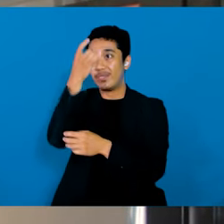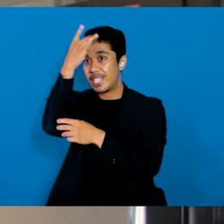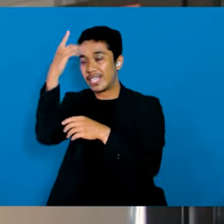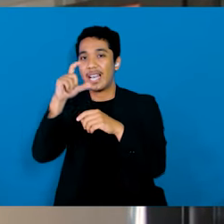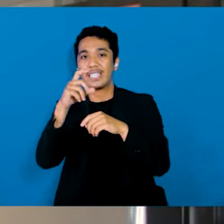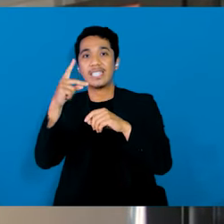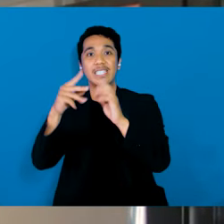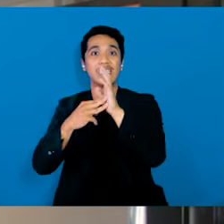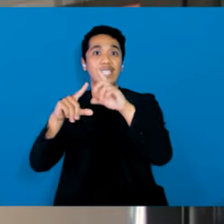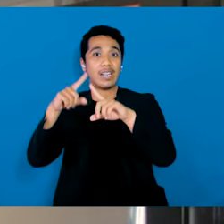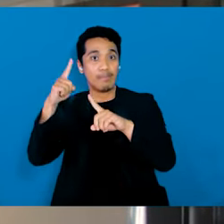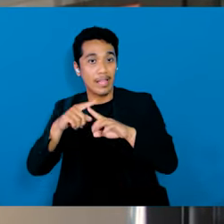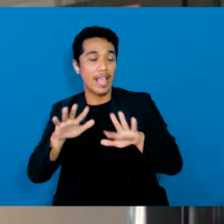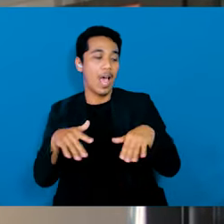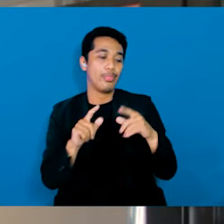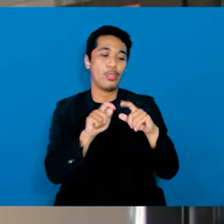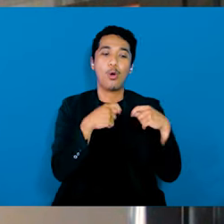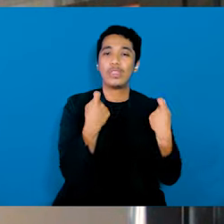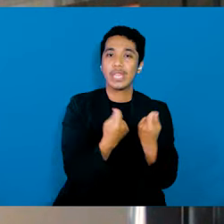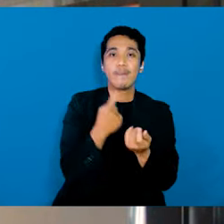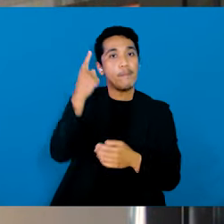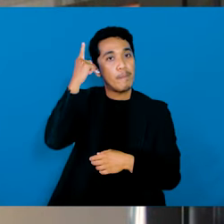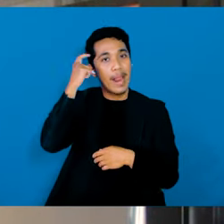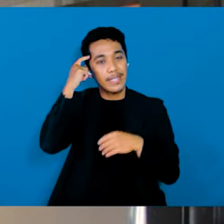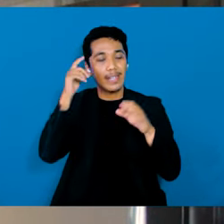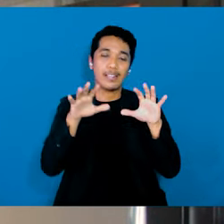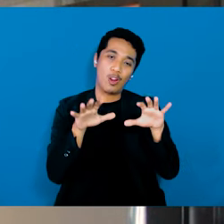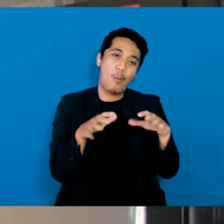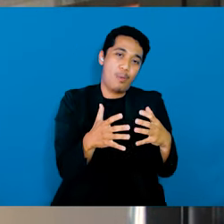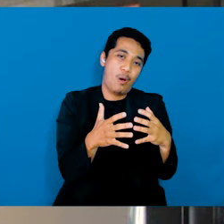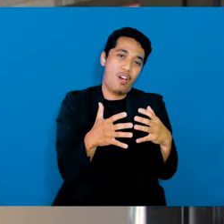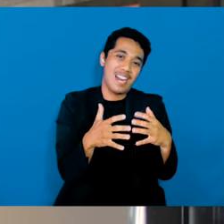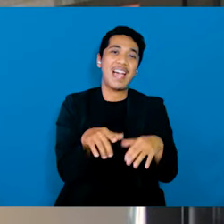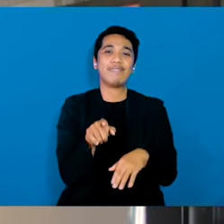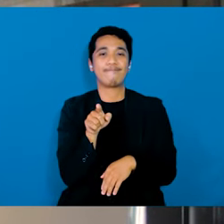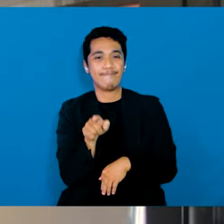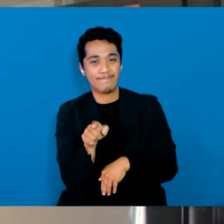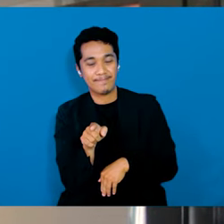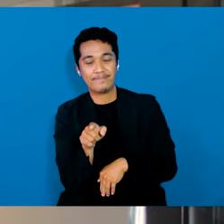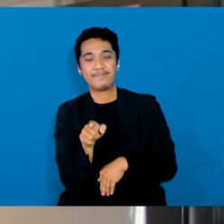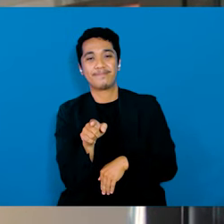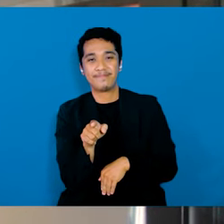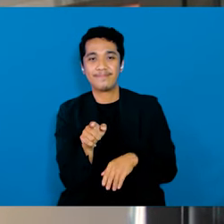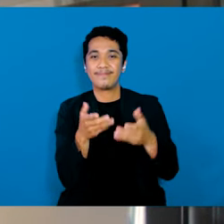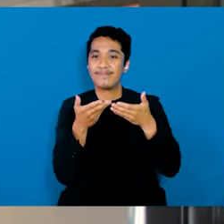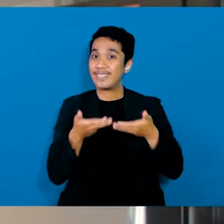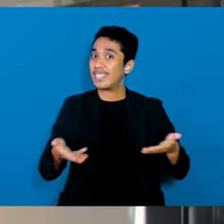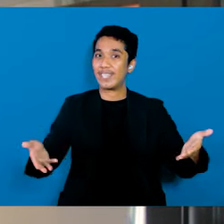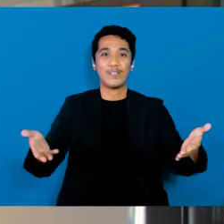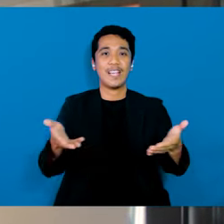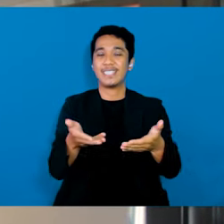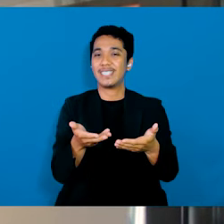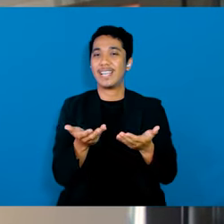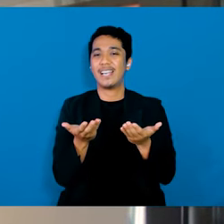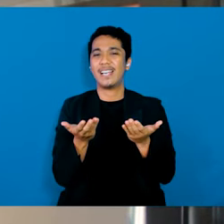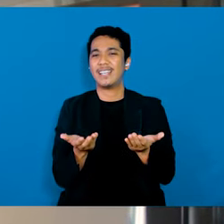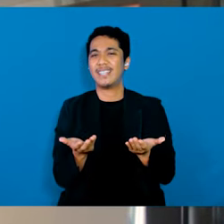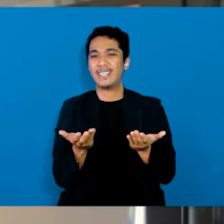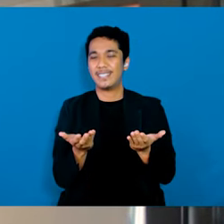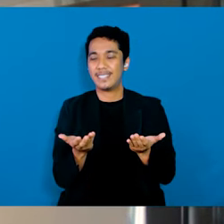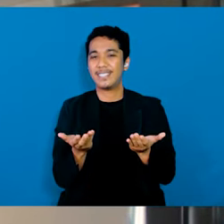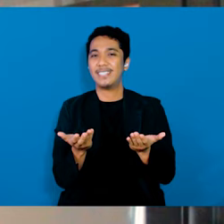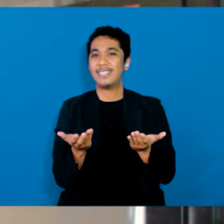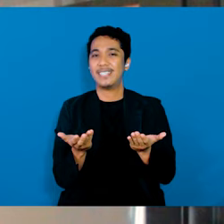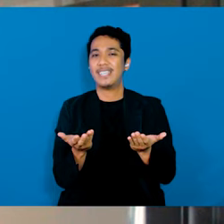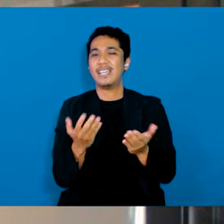cermat, ikut belajar kelompok kayak gitu. Nah, ini situasinya